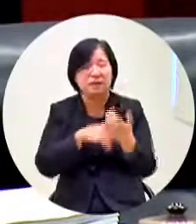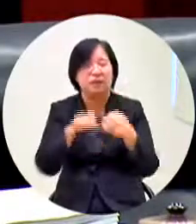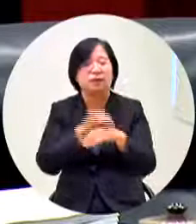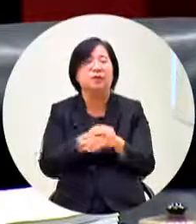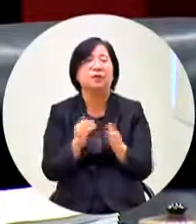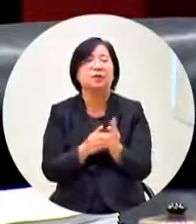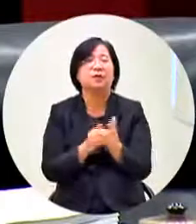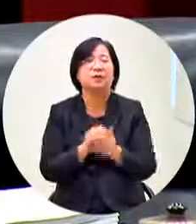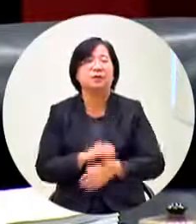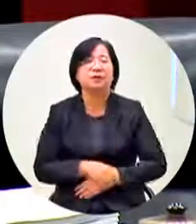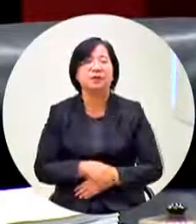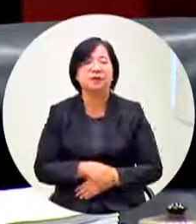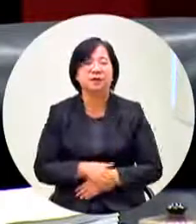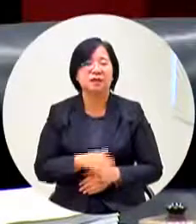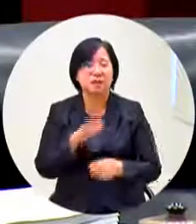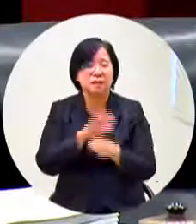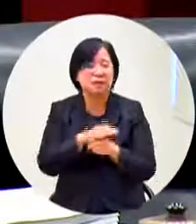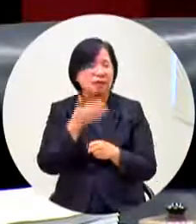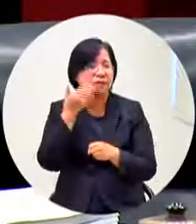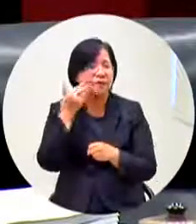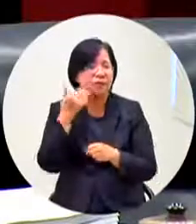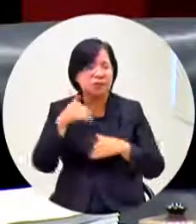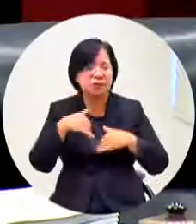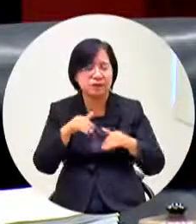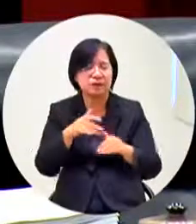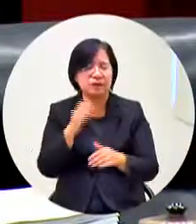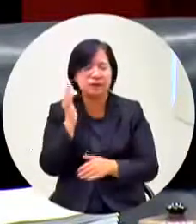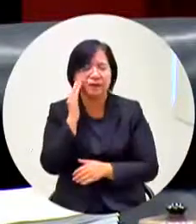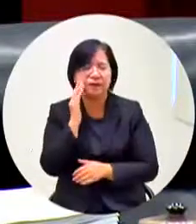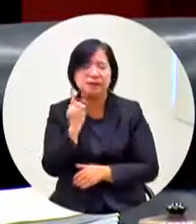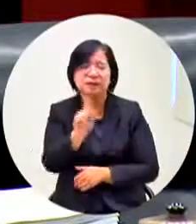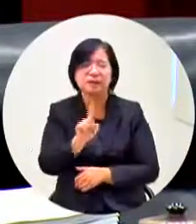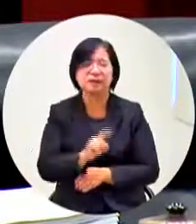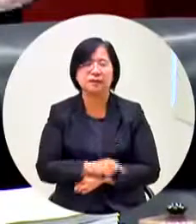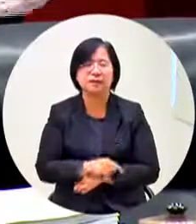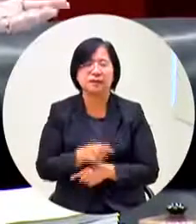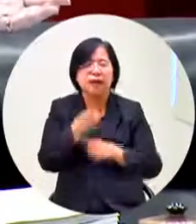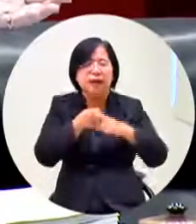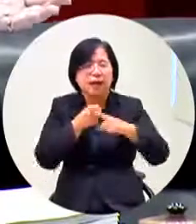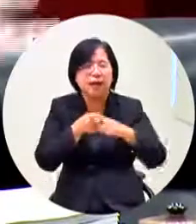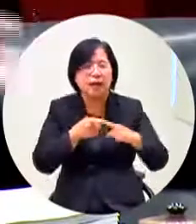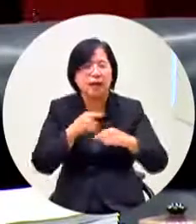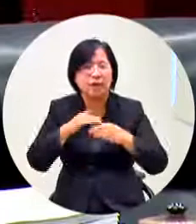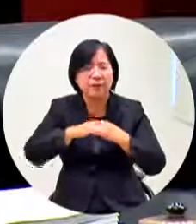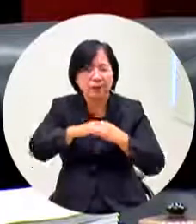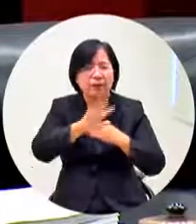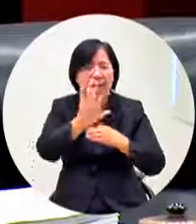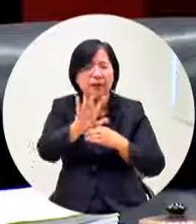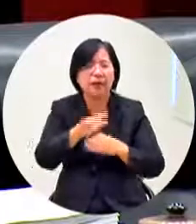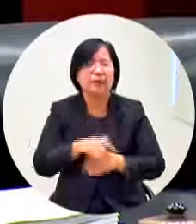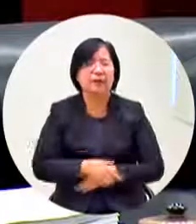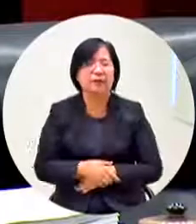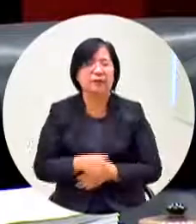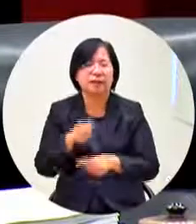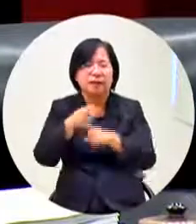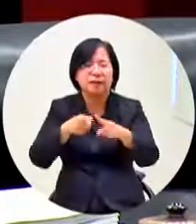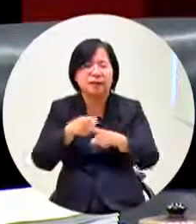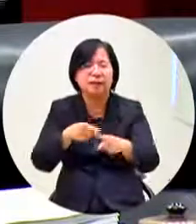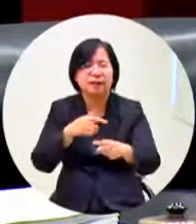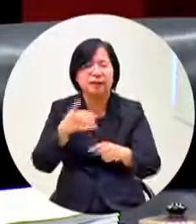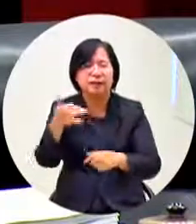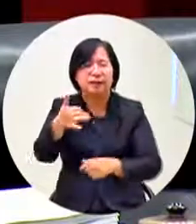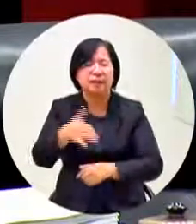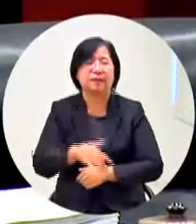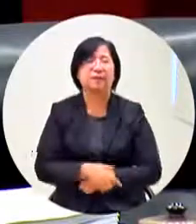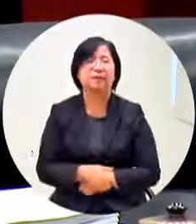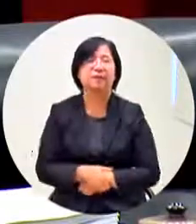可惜的是它只铺一半，我不晓得为什么只铺一半，另外一半没铺，包括衔接青埔街27巷也